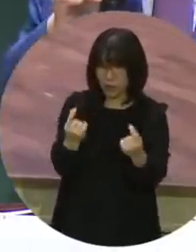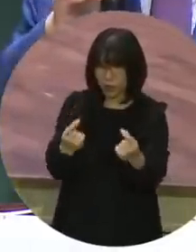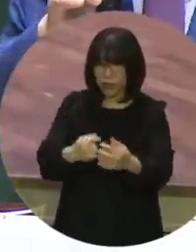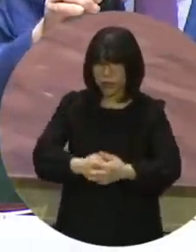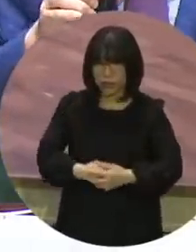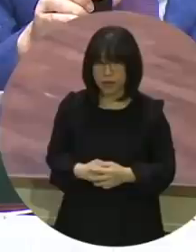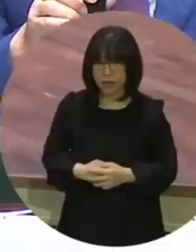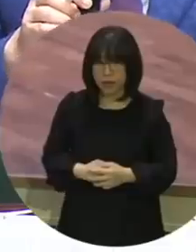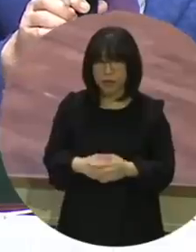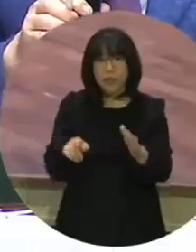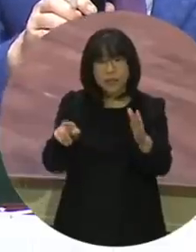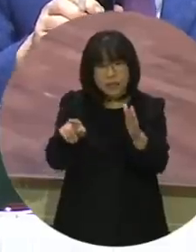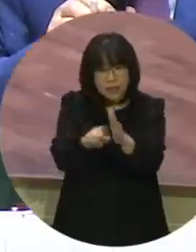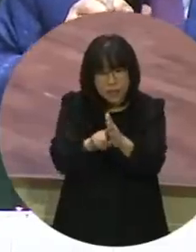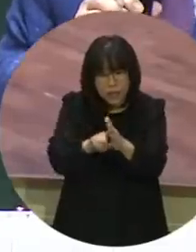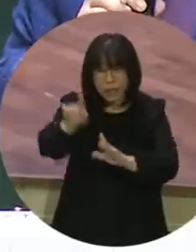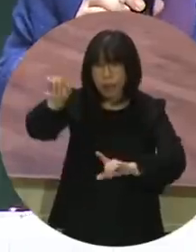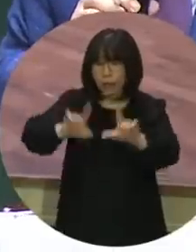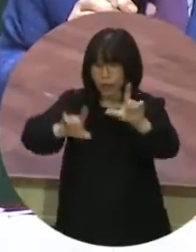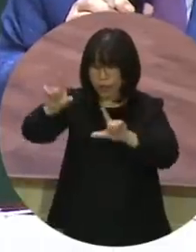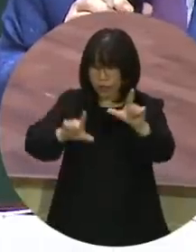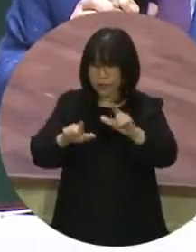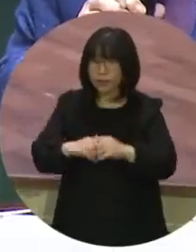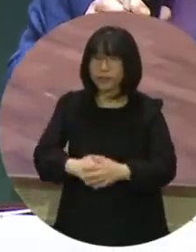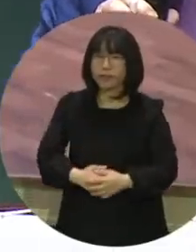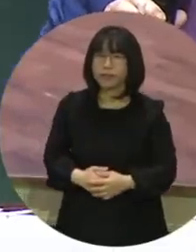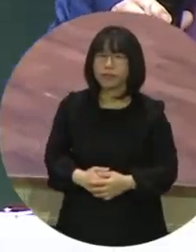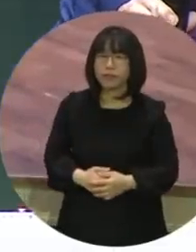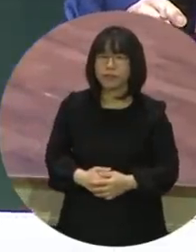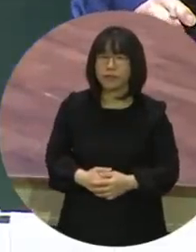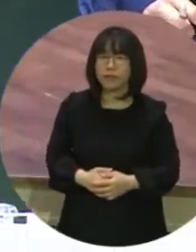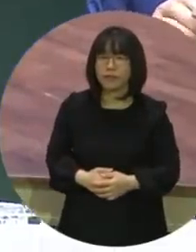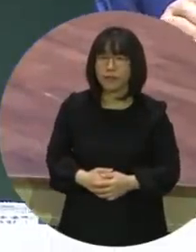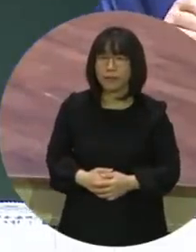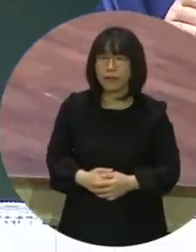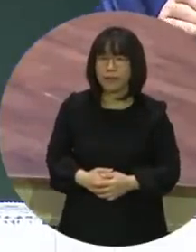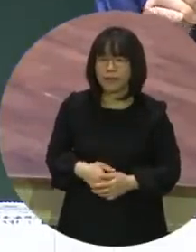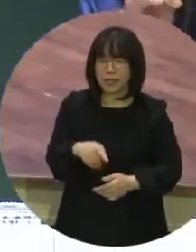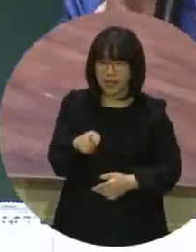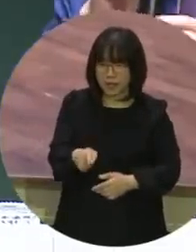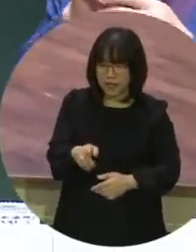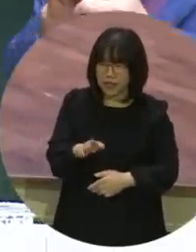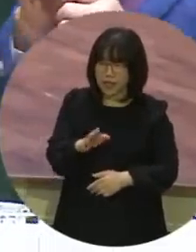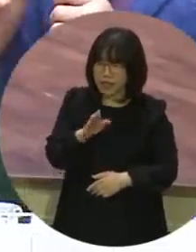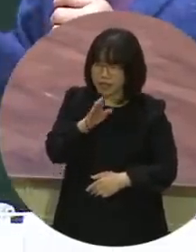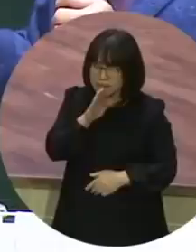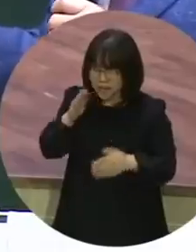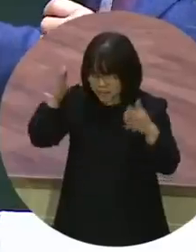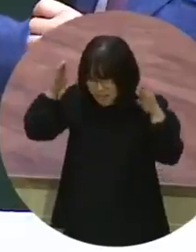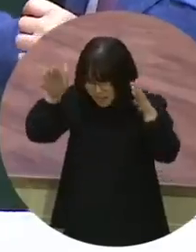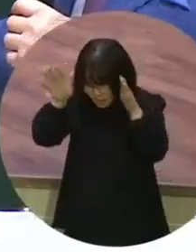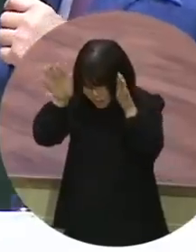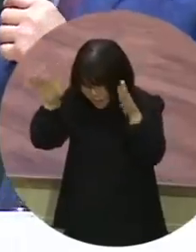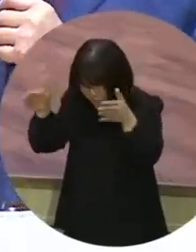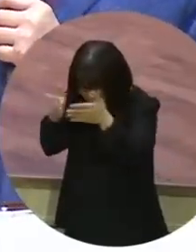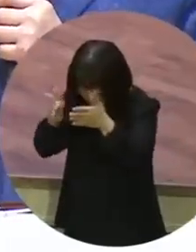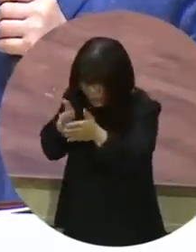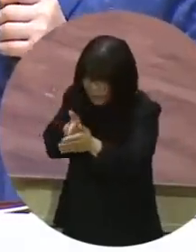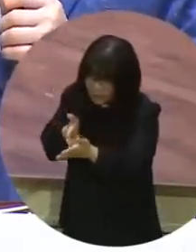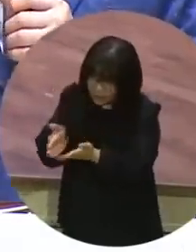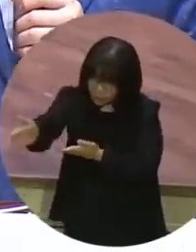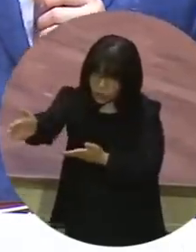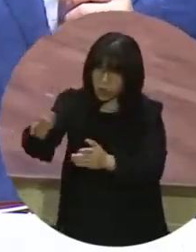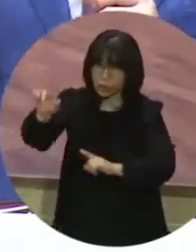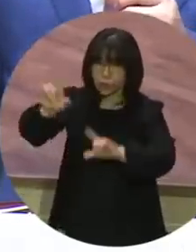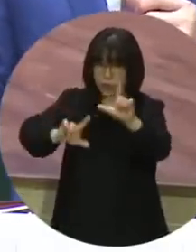이게 신앙의 자세예요. 신앙 자세. 신앙 자세를 이렇게 가져야 여러분이요, 이런 올라오시 때야